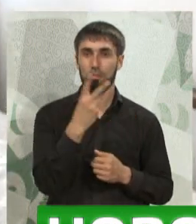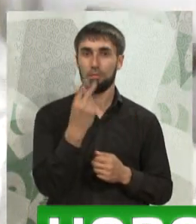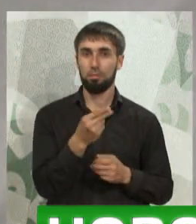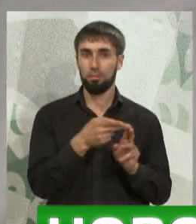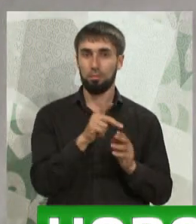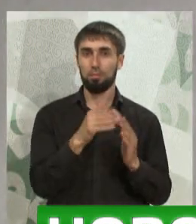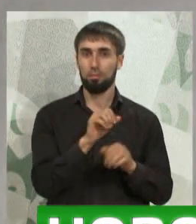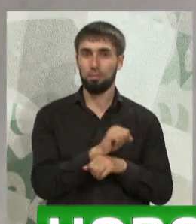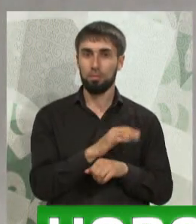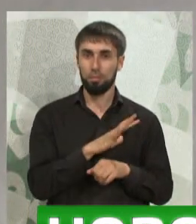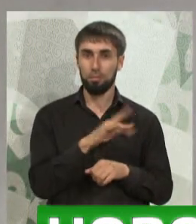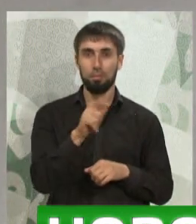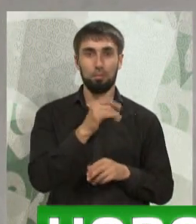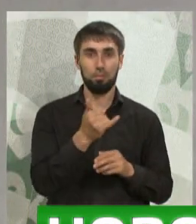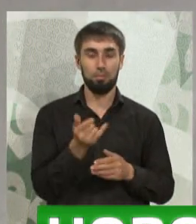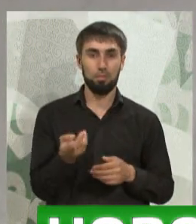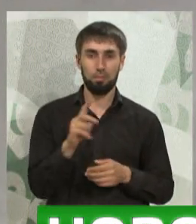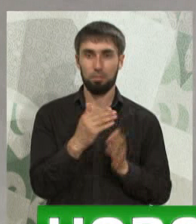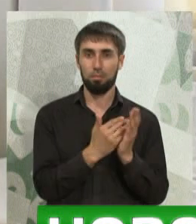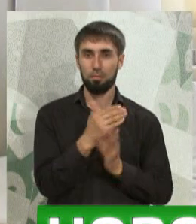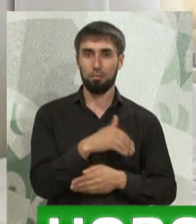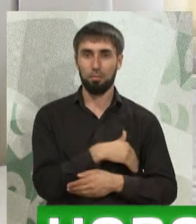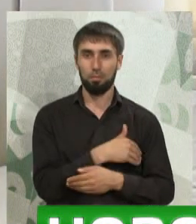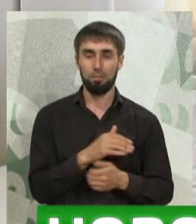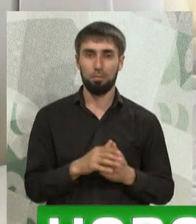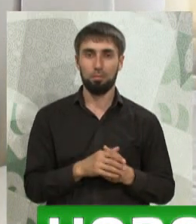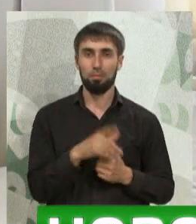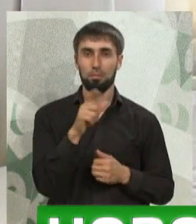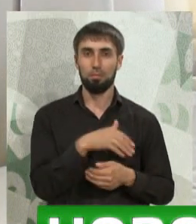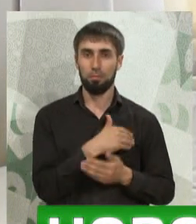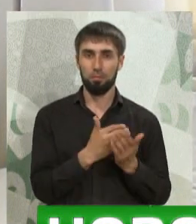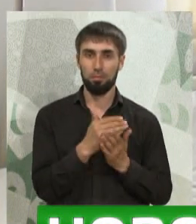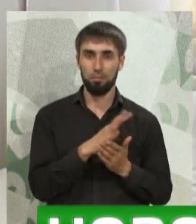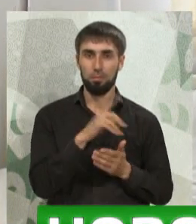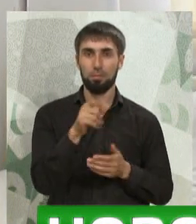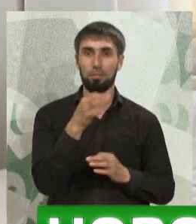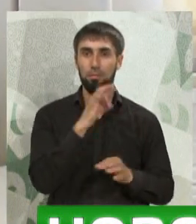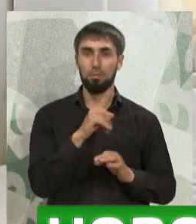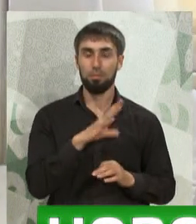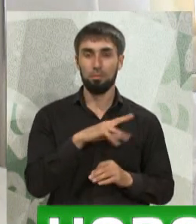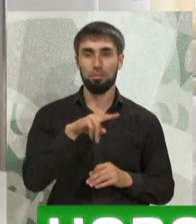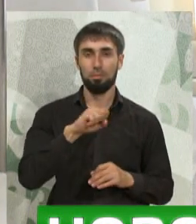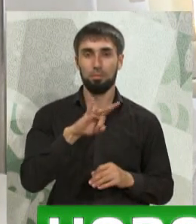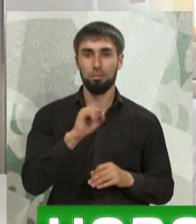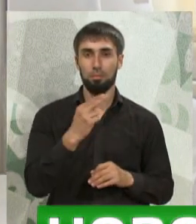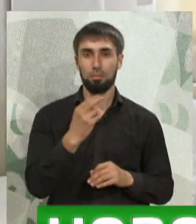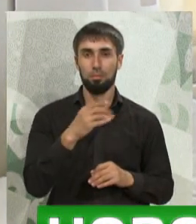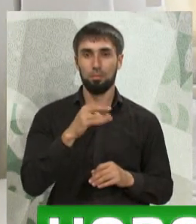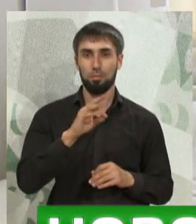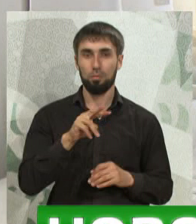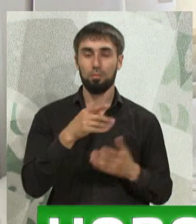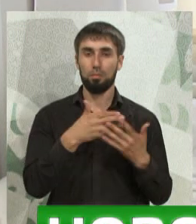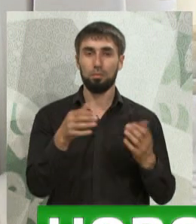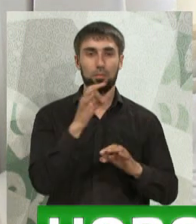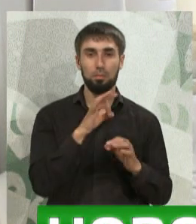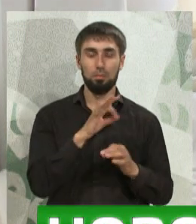прийти провериться. Поводом стала высокая температура. Температуру чем-то сбивали? Парацетамолом. А еще каким-то лекарством